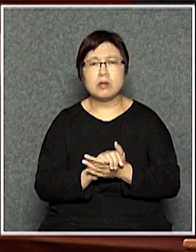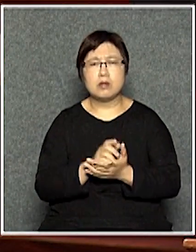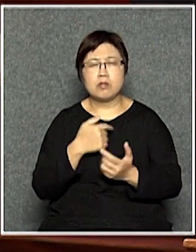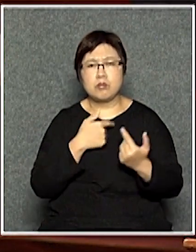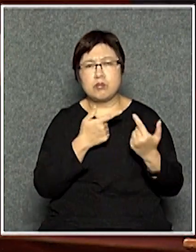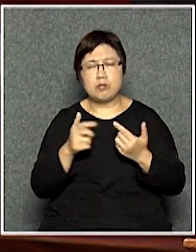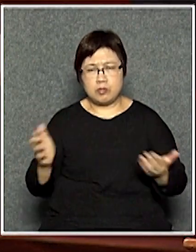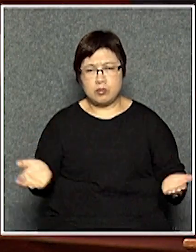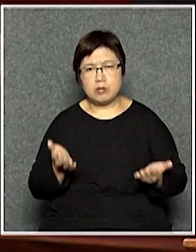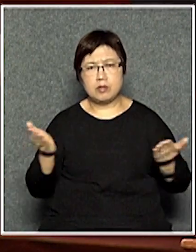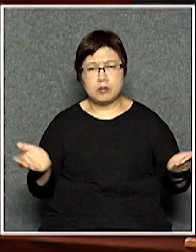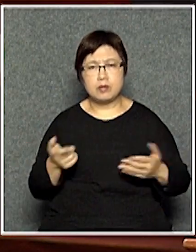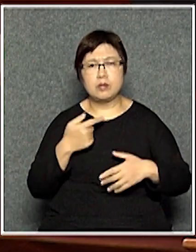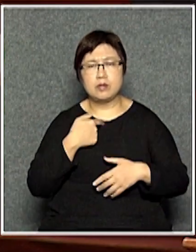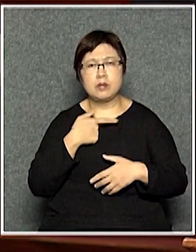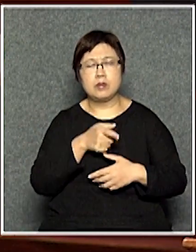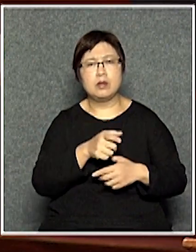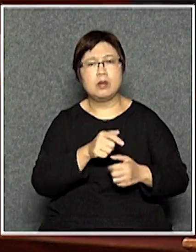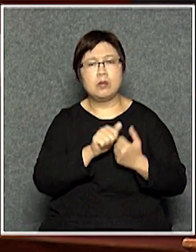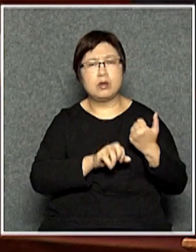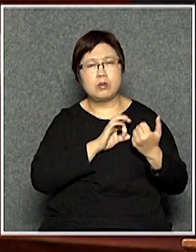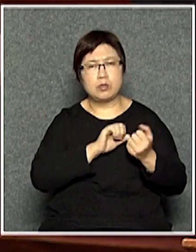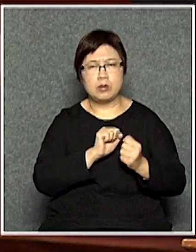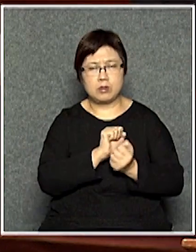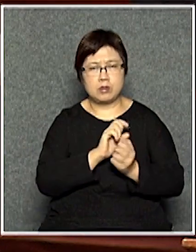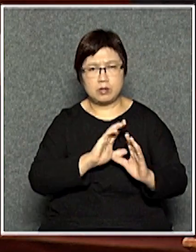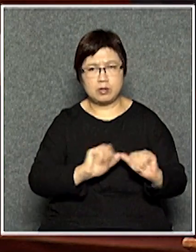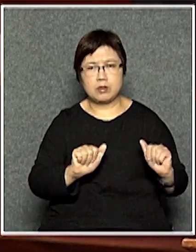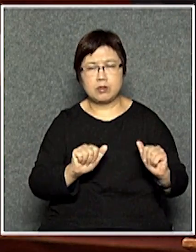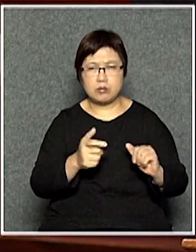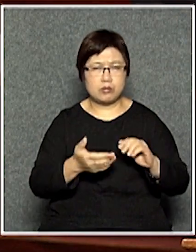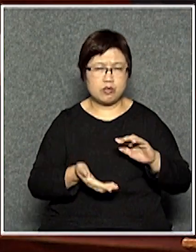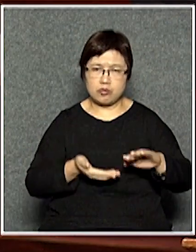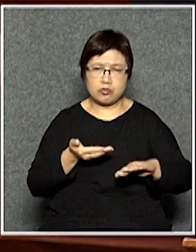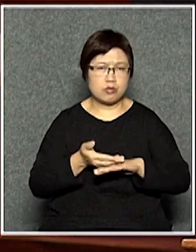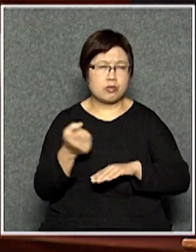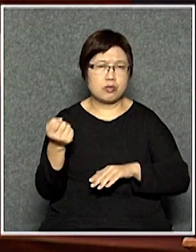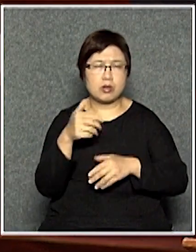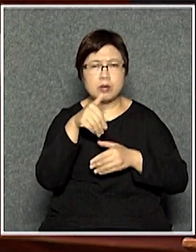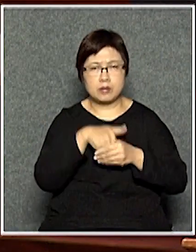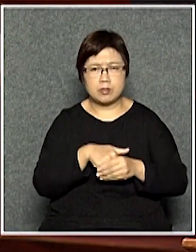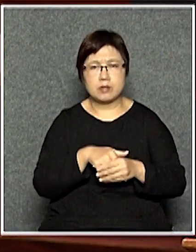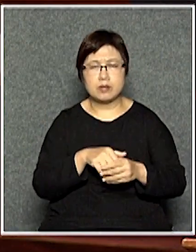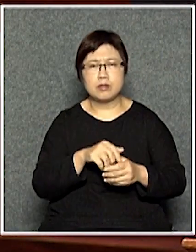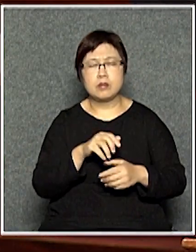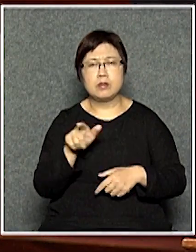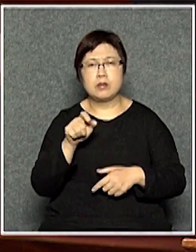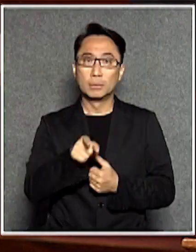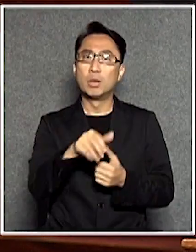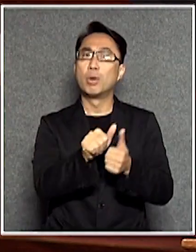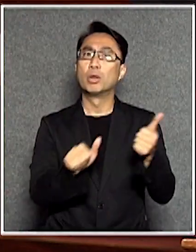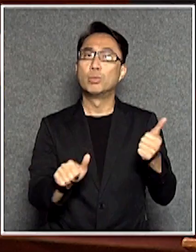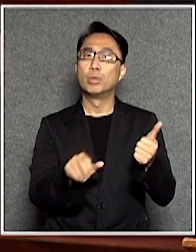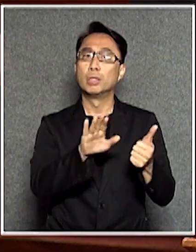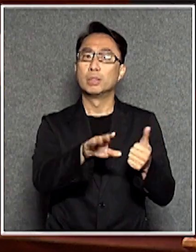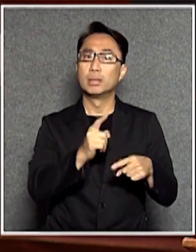主張要解散這個委員會重選，其實原因之一就是這樣的，這個委員會本來的威